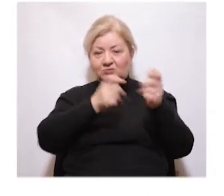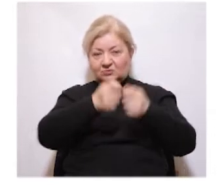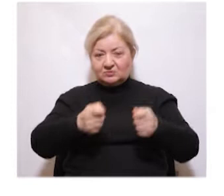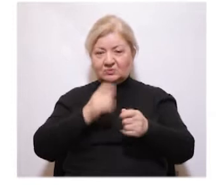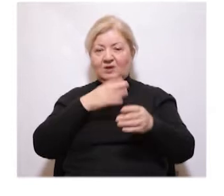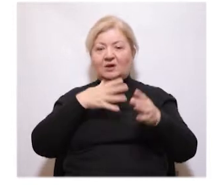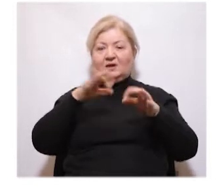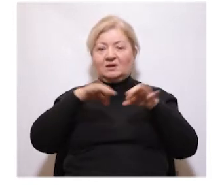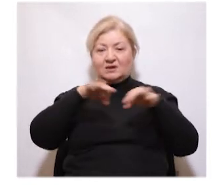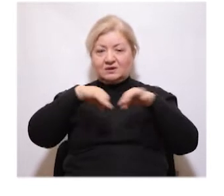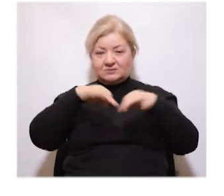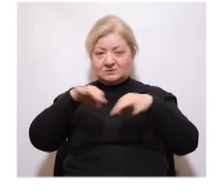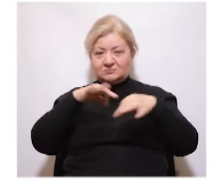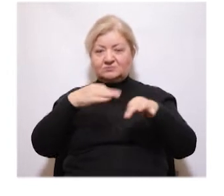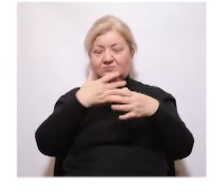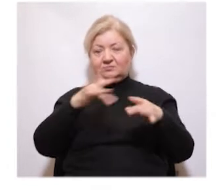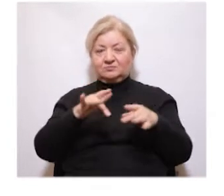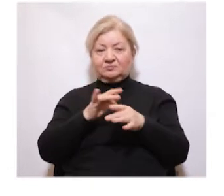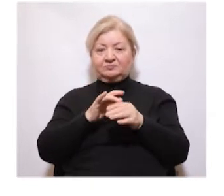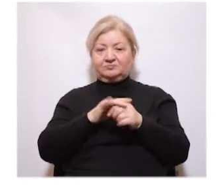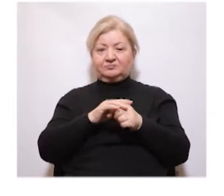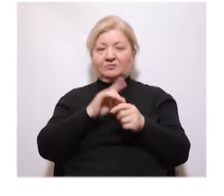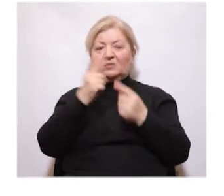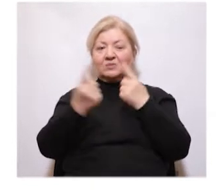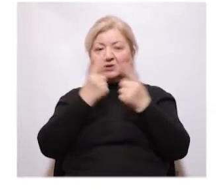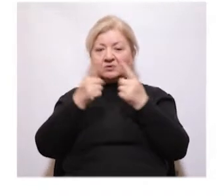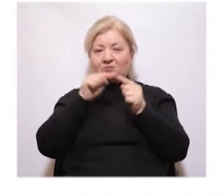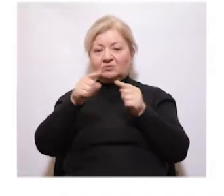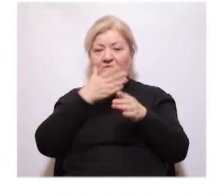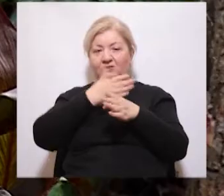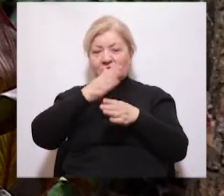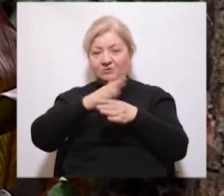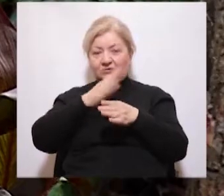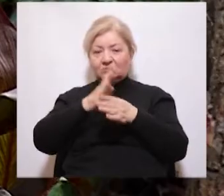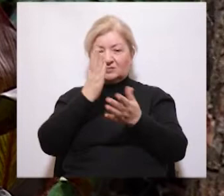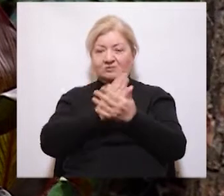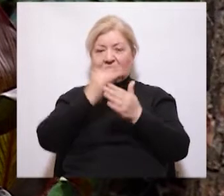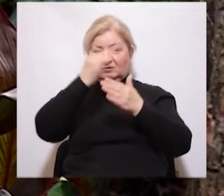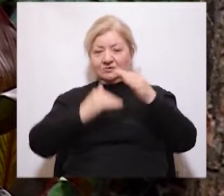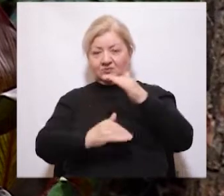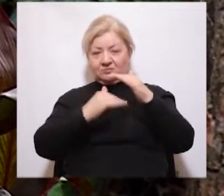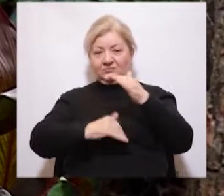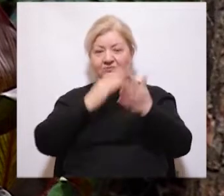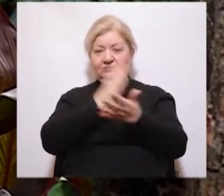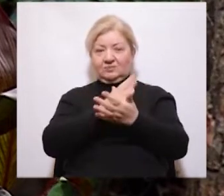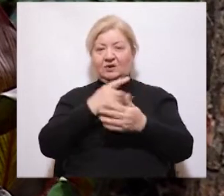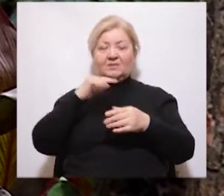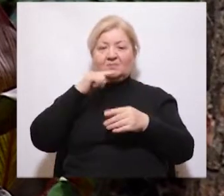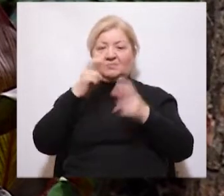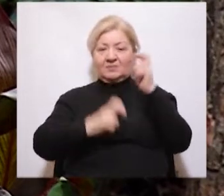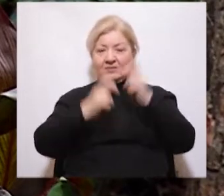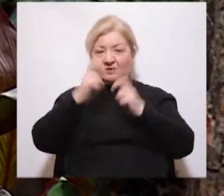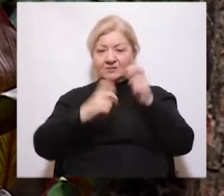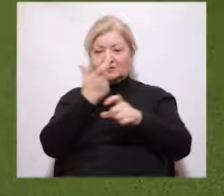სოფლის მეურნეობა, ტრანსპორტი და კომუნიკაციები, მომსახურების სფერო. თითოეული მათგანი იყოფა კიდევ ცალკე ქვეტიპებად.